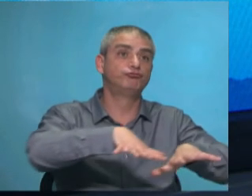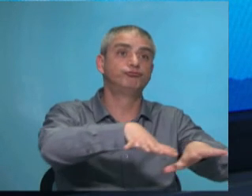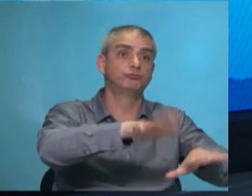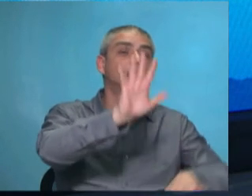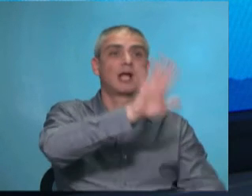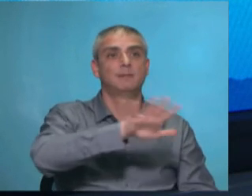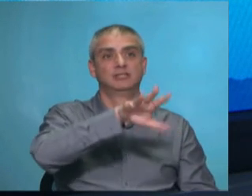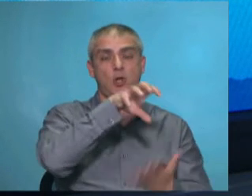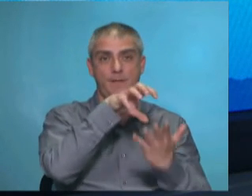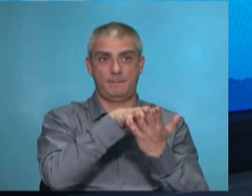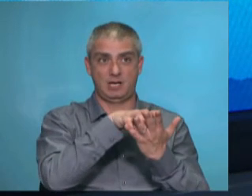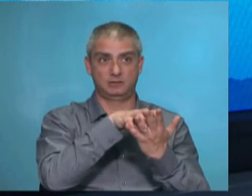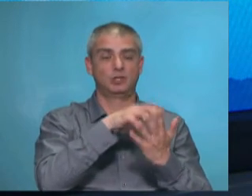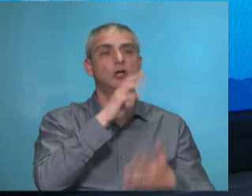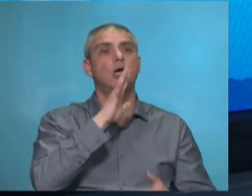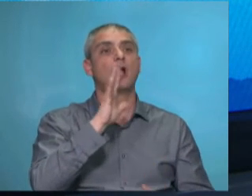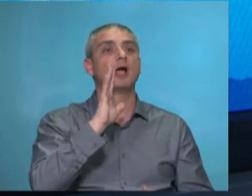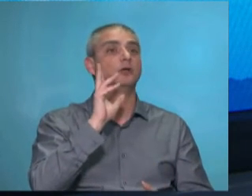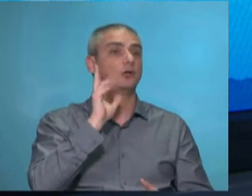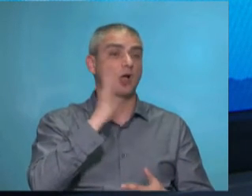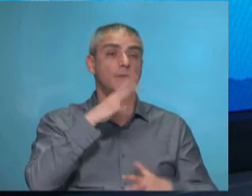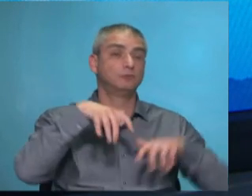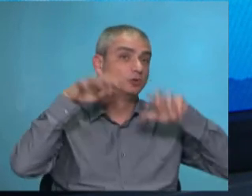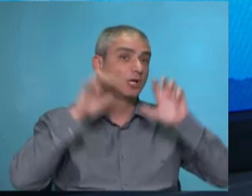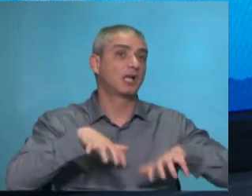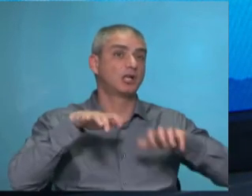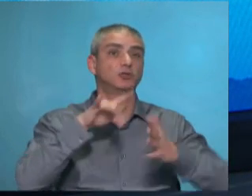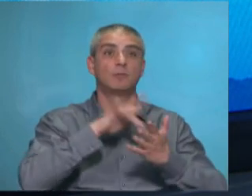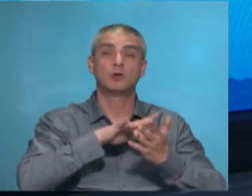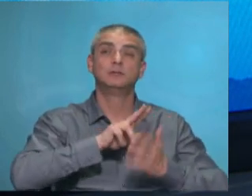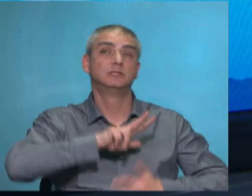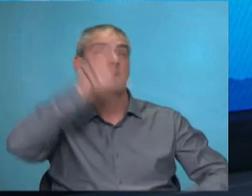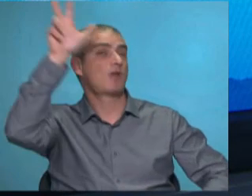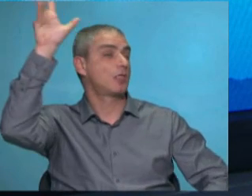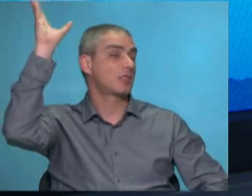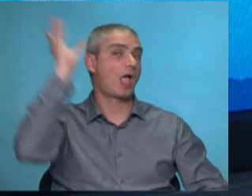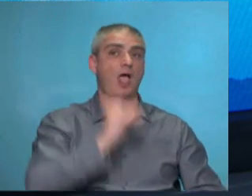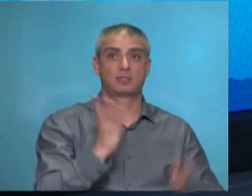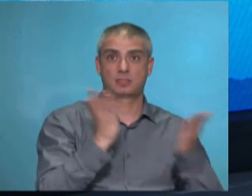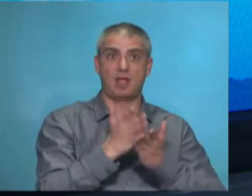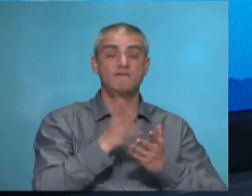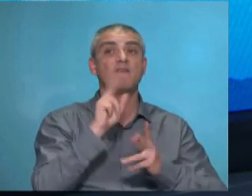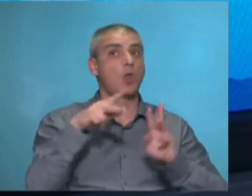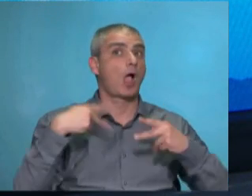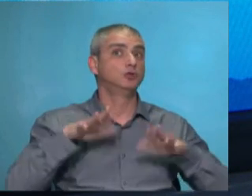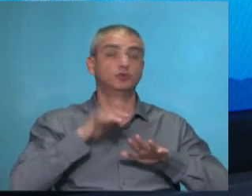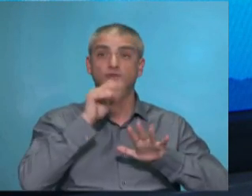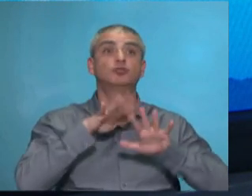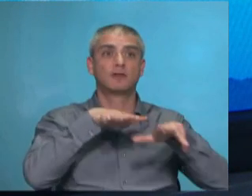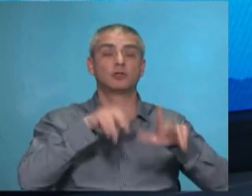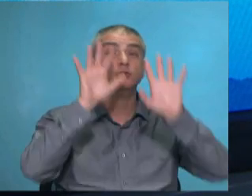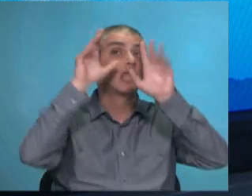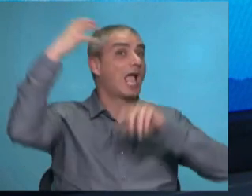לאזור המרכז יום חמישי יום של גשם מקומי מצפון הארץ עד צפון הנגב אפילו קיים חשש משטפונות שלג